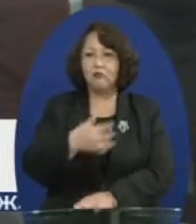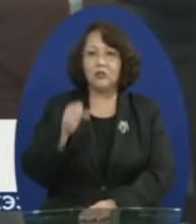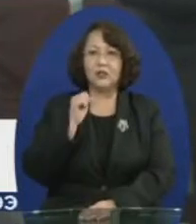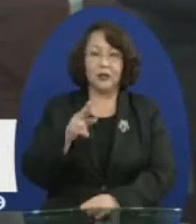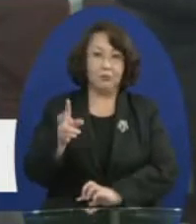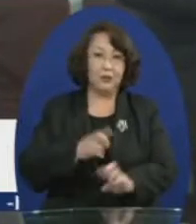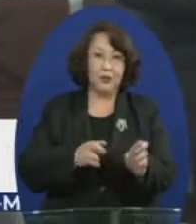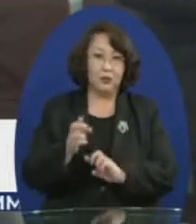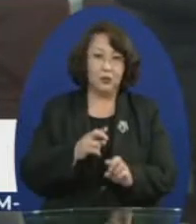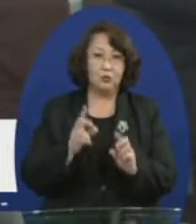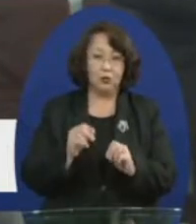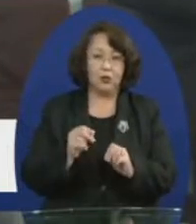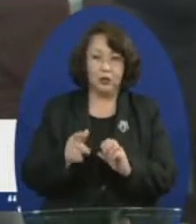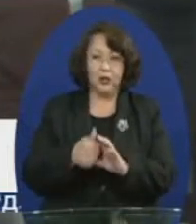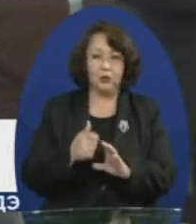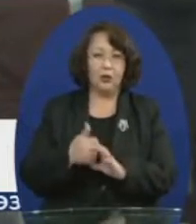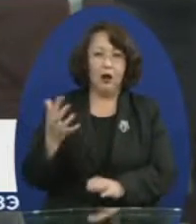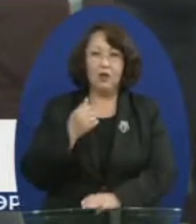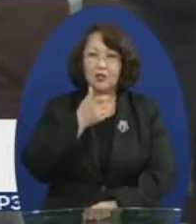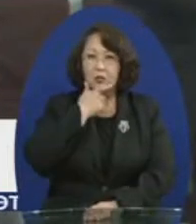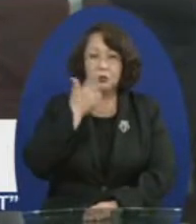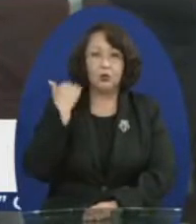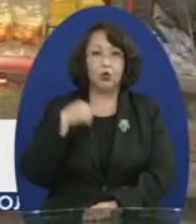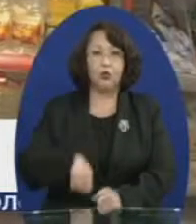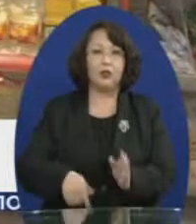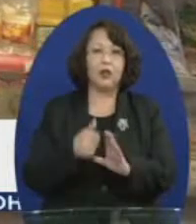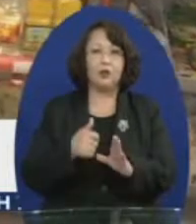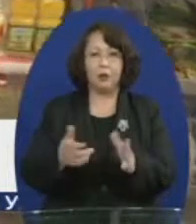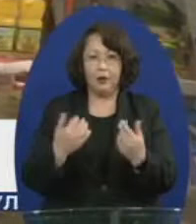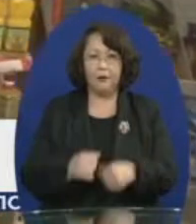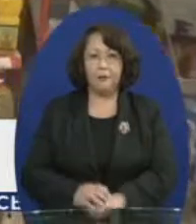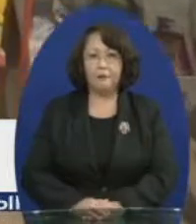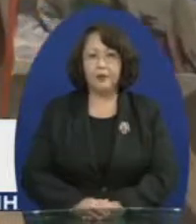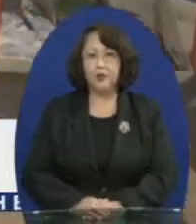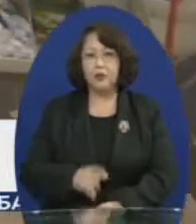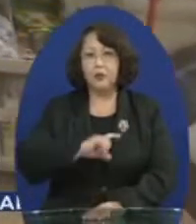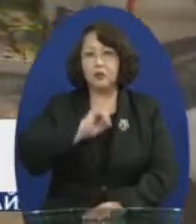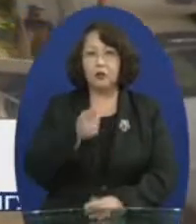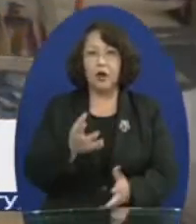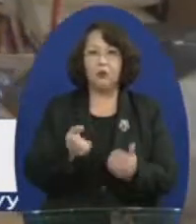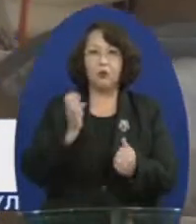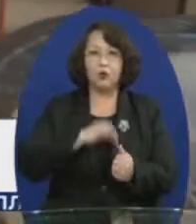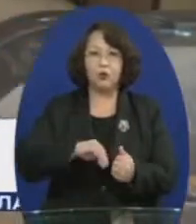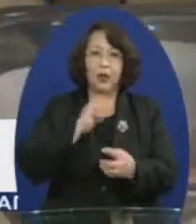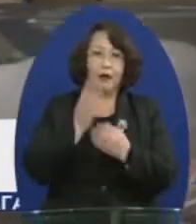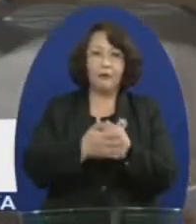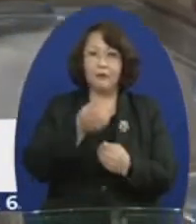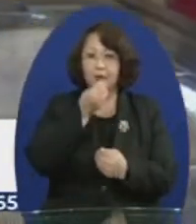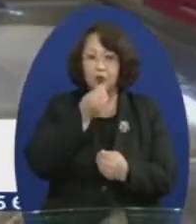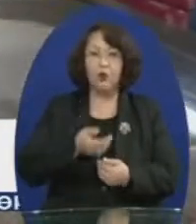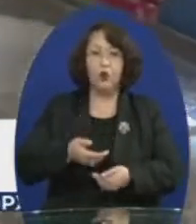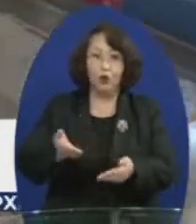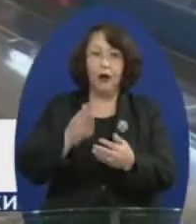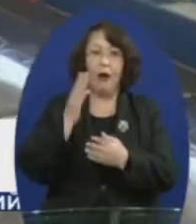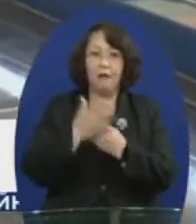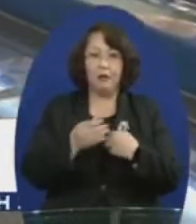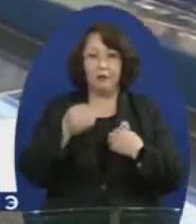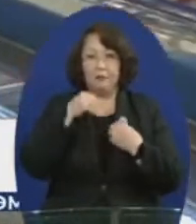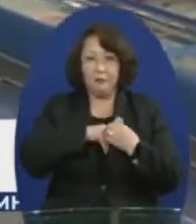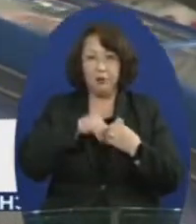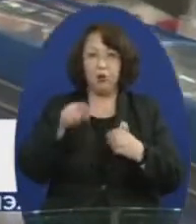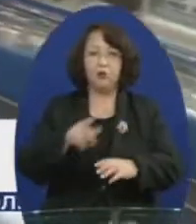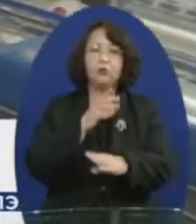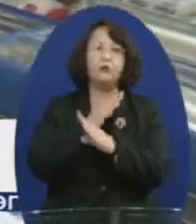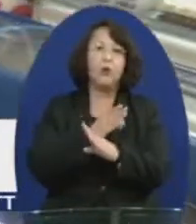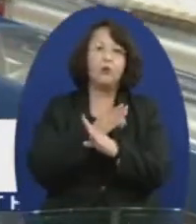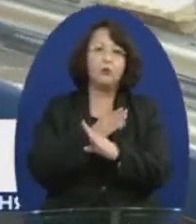бизнес болчиход байгаа шүү дээ. Тэрнээс маш чинь татвар авч яддаг байсан. Татвар авдаг болно гэсэн. Зөвшөөрөл авахын тулд авилга өгч авдаг тогтолцоо одоо үгүй